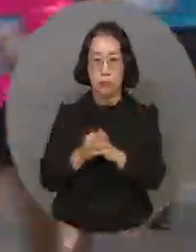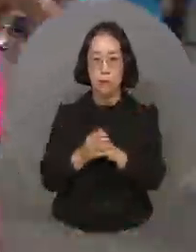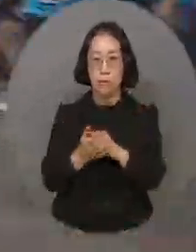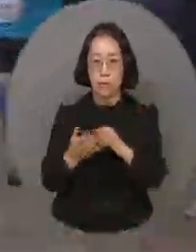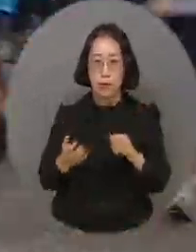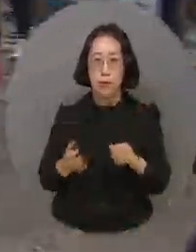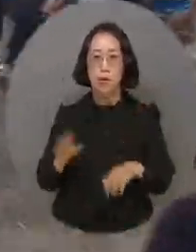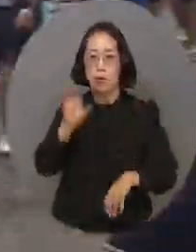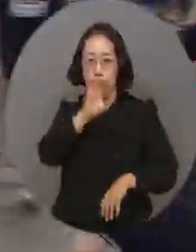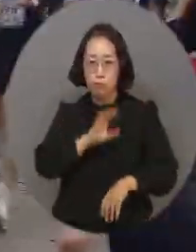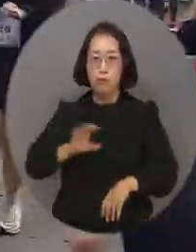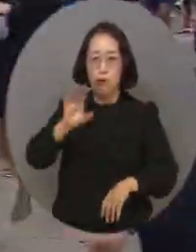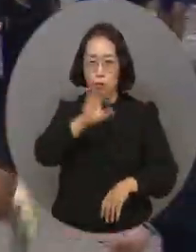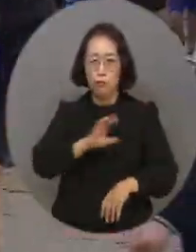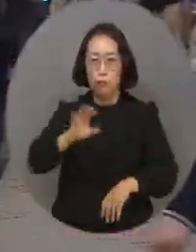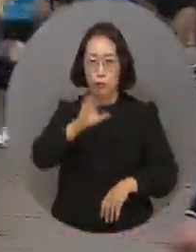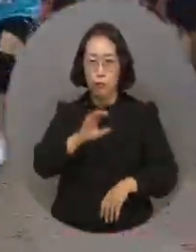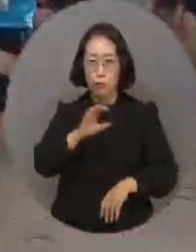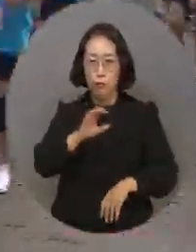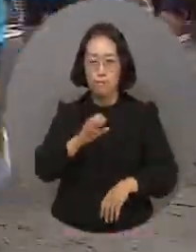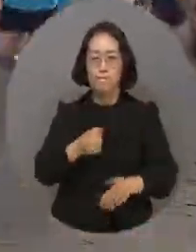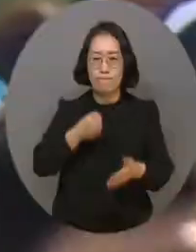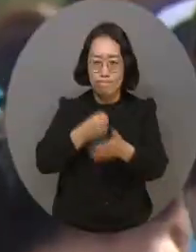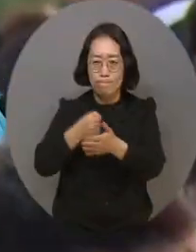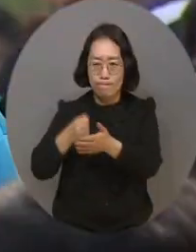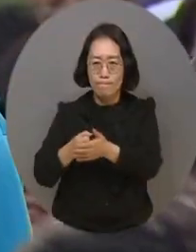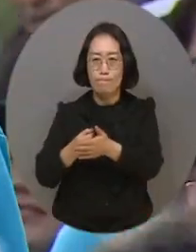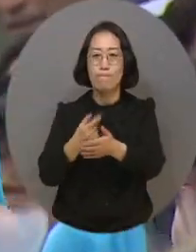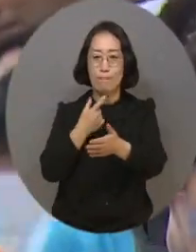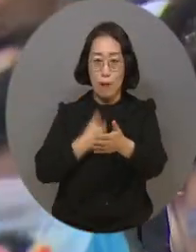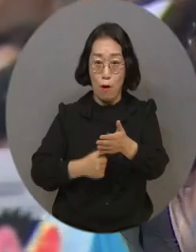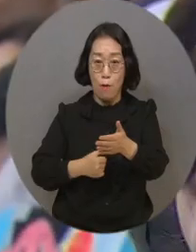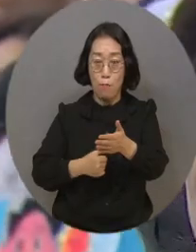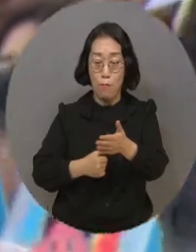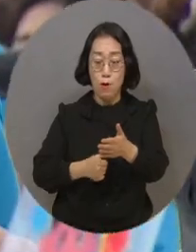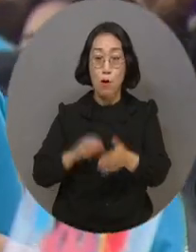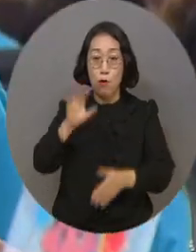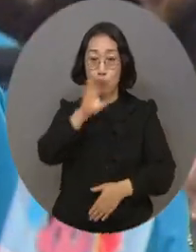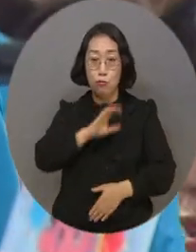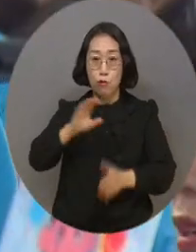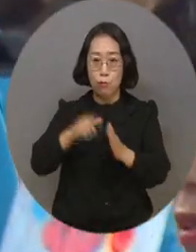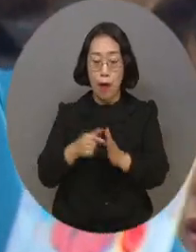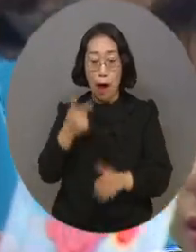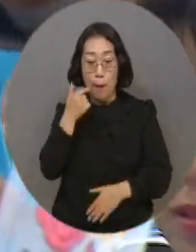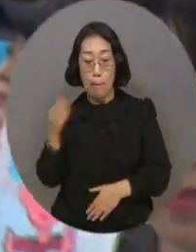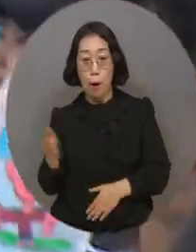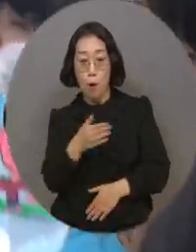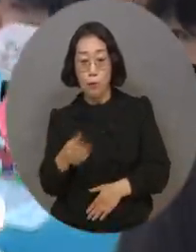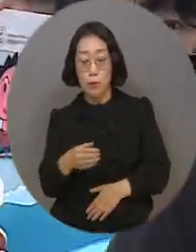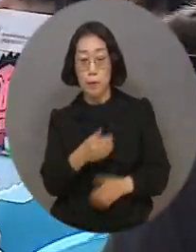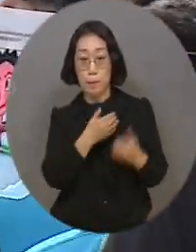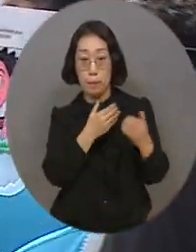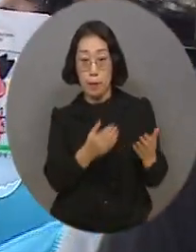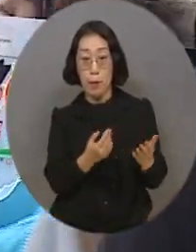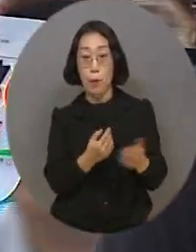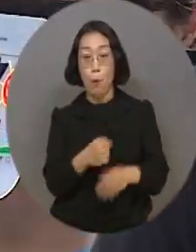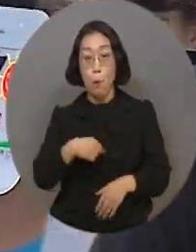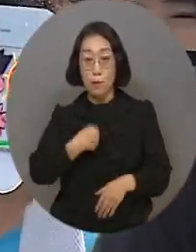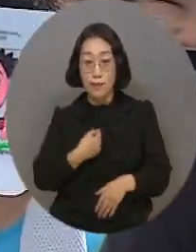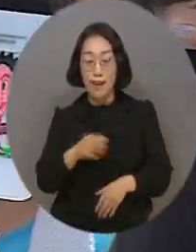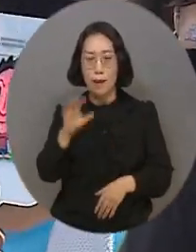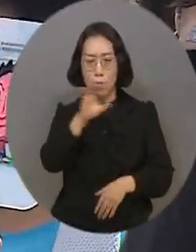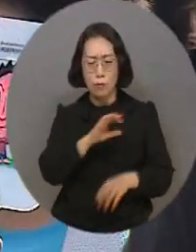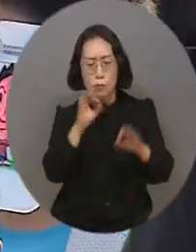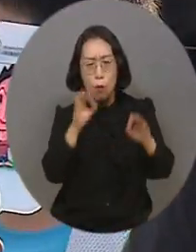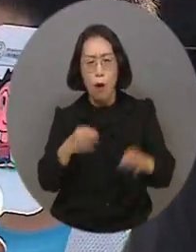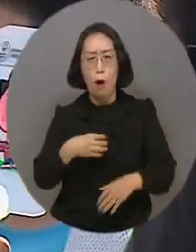클래스에 참여하며 각오를 다지기도 했습니다. 이 과정에서 아빠 없이 연습하는 자녀를 보며 가슴앓이를